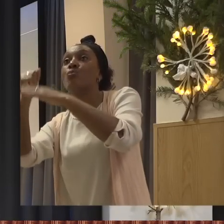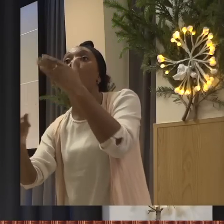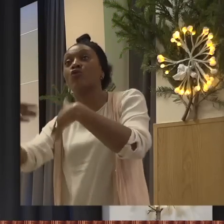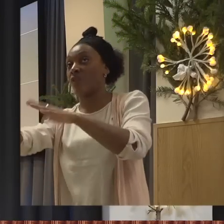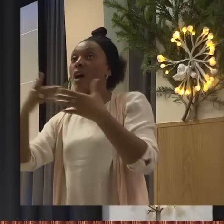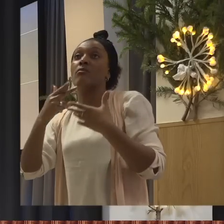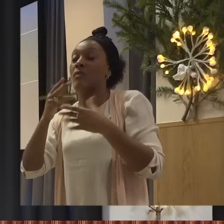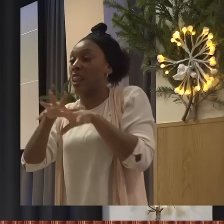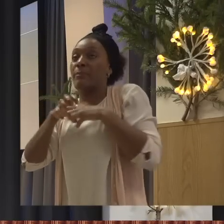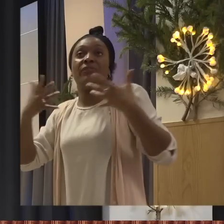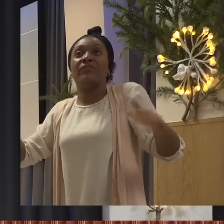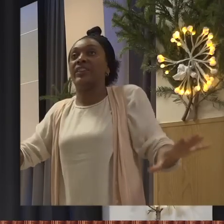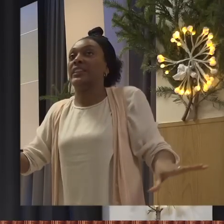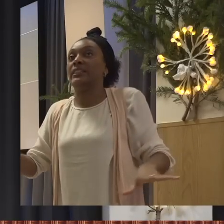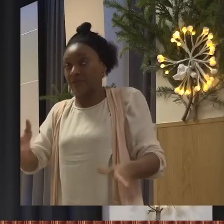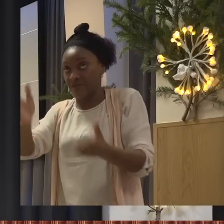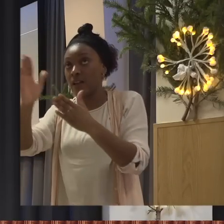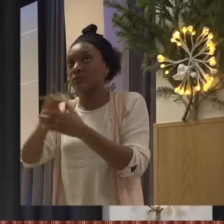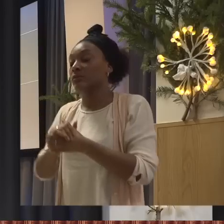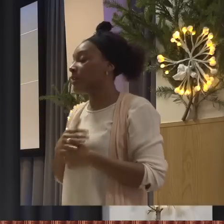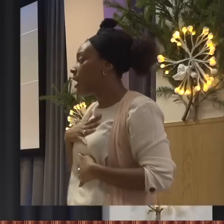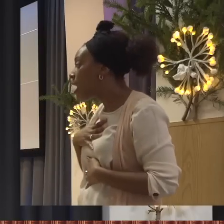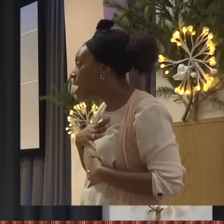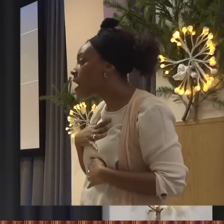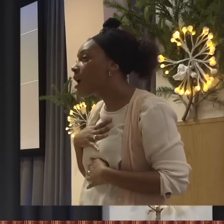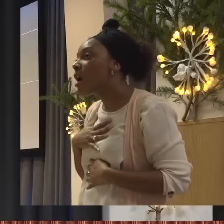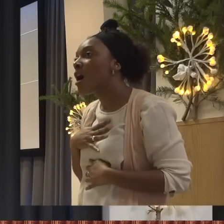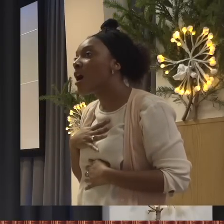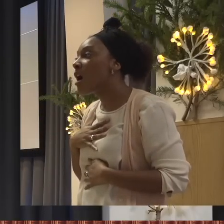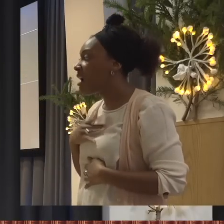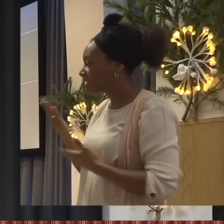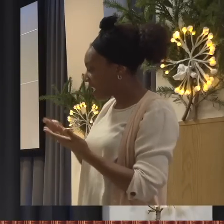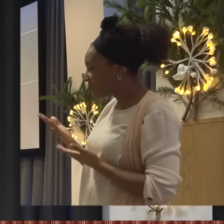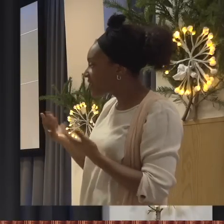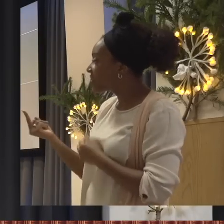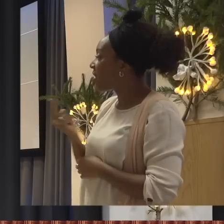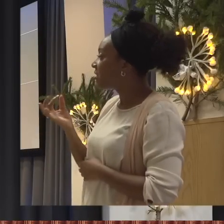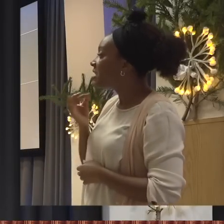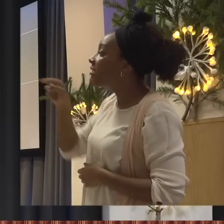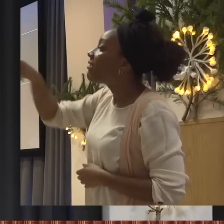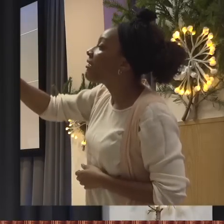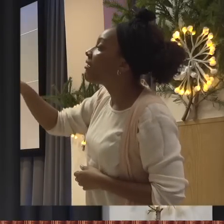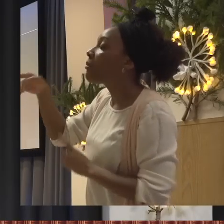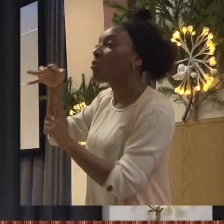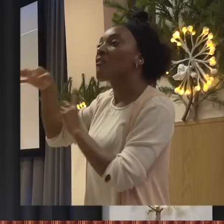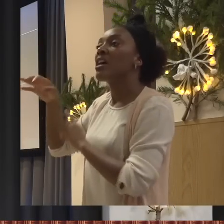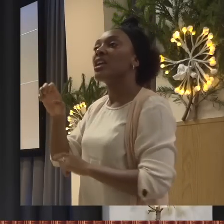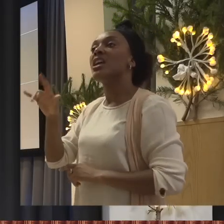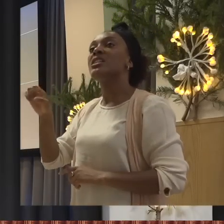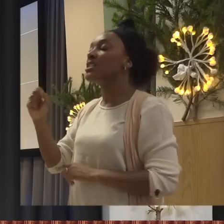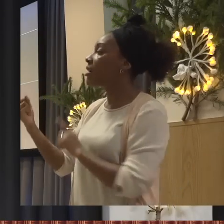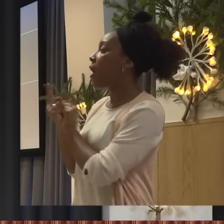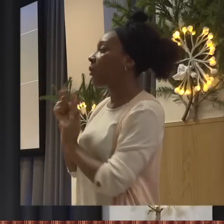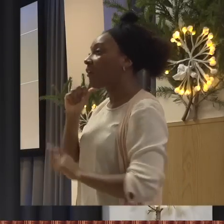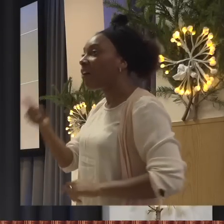en disant, « Voici, je me disais, il sortira vers moi, il se présentera lui-même et il invoquera le